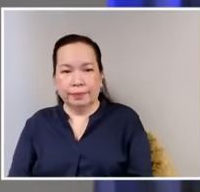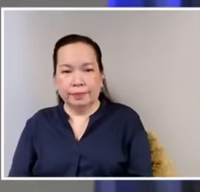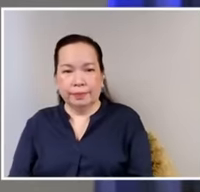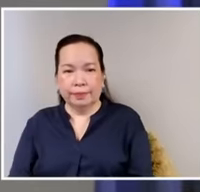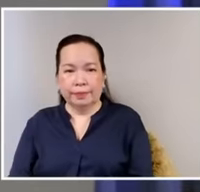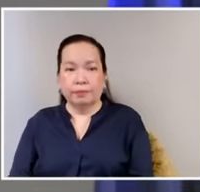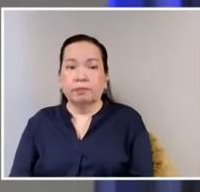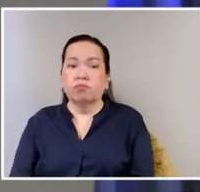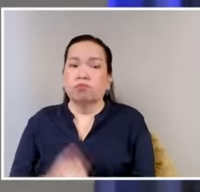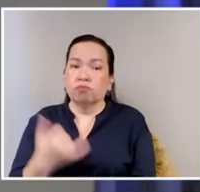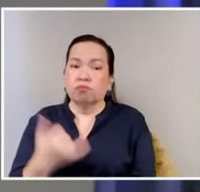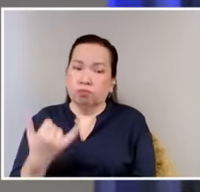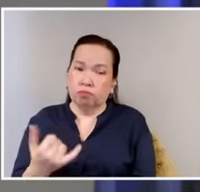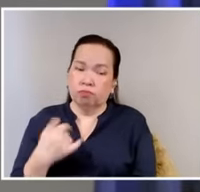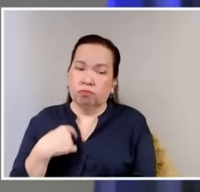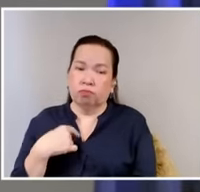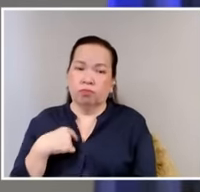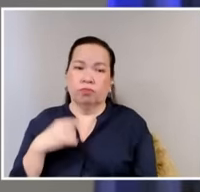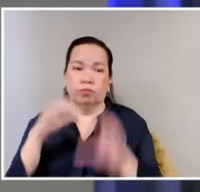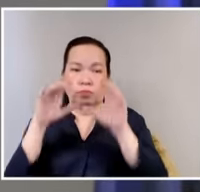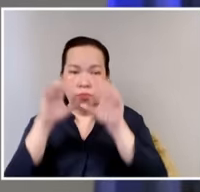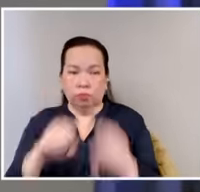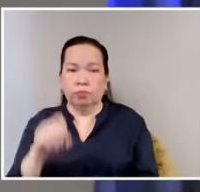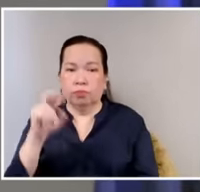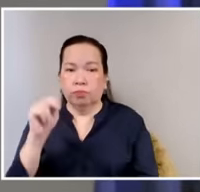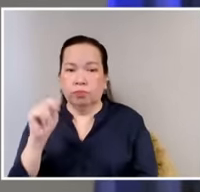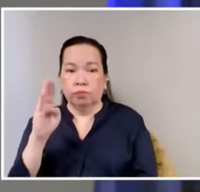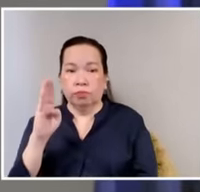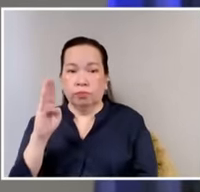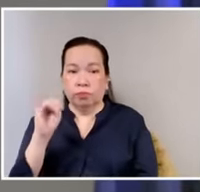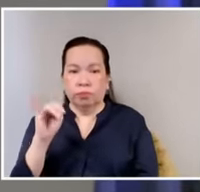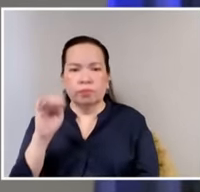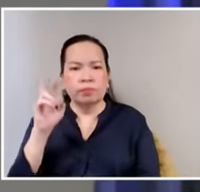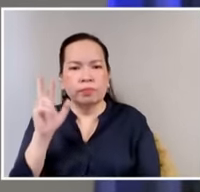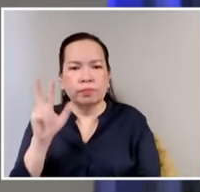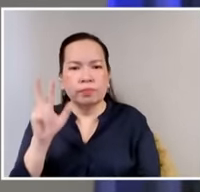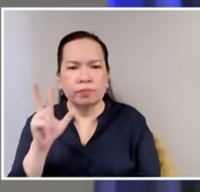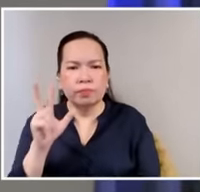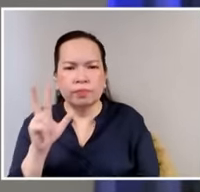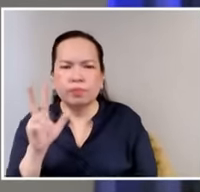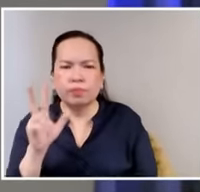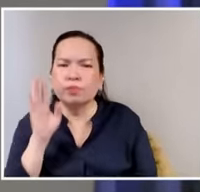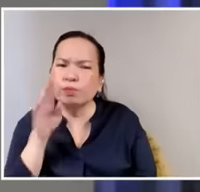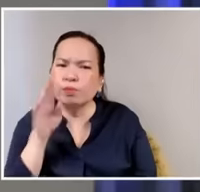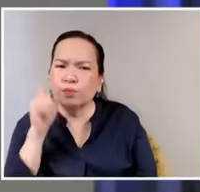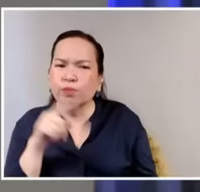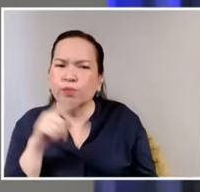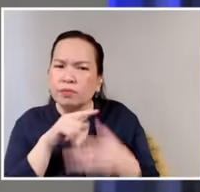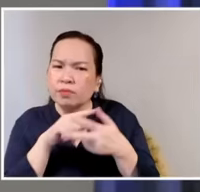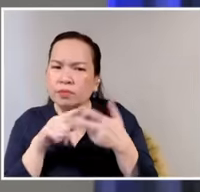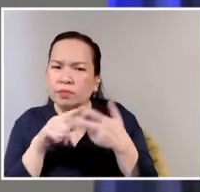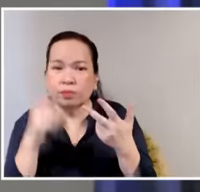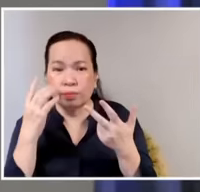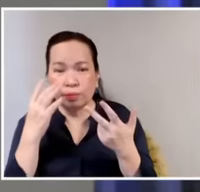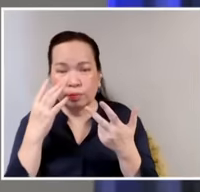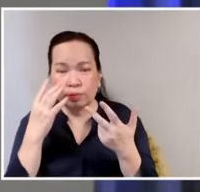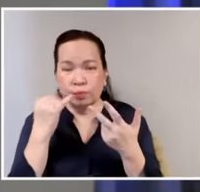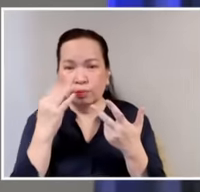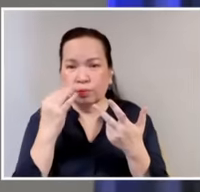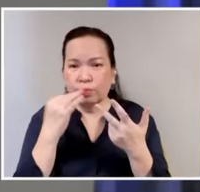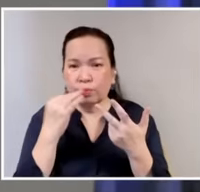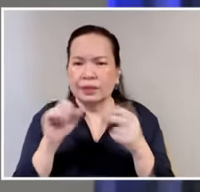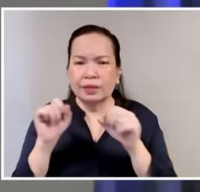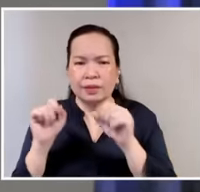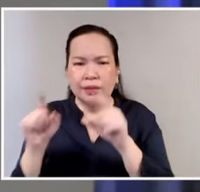Inaresto ng National Bureau of Investigation ang tatlong magkakapatid dahil umano sa pambubugaw sa kanilang